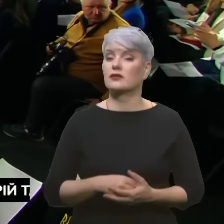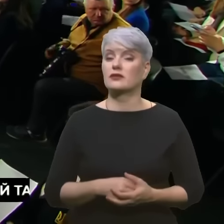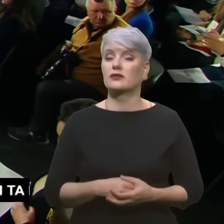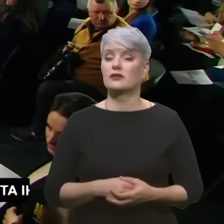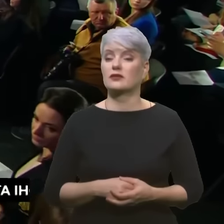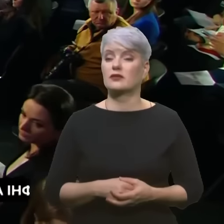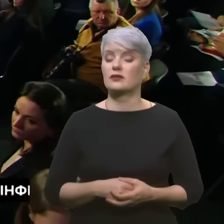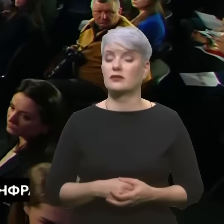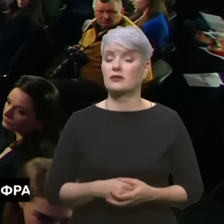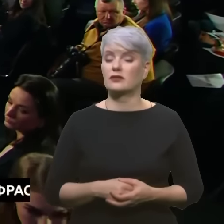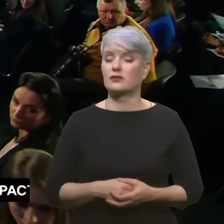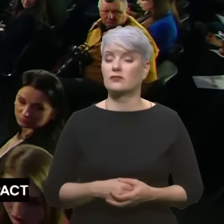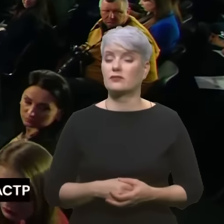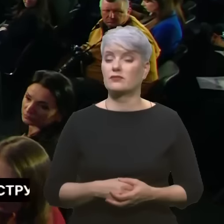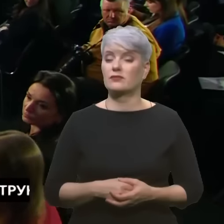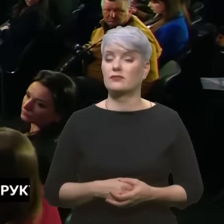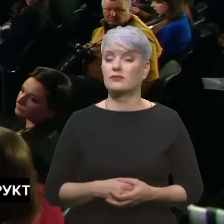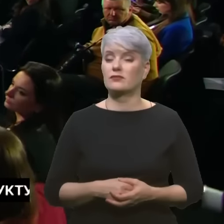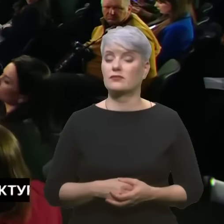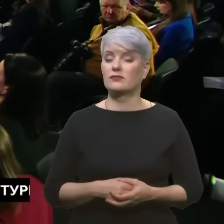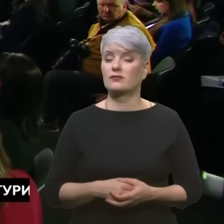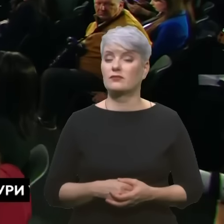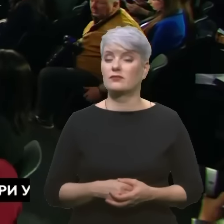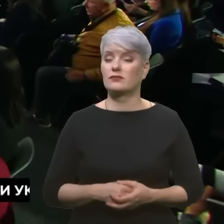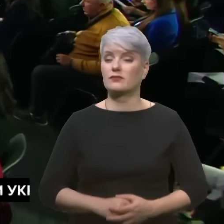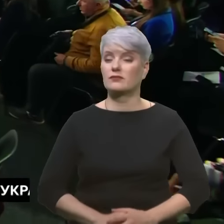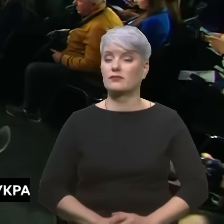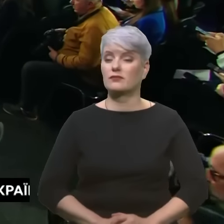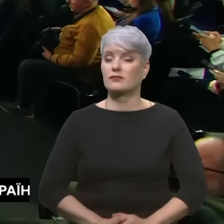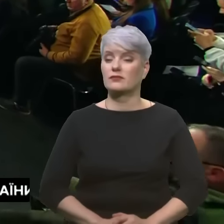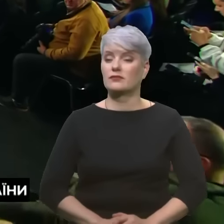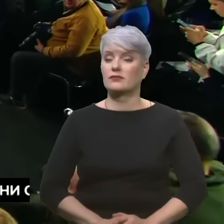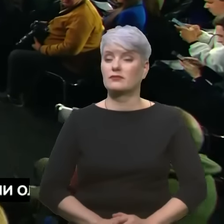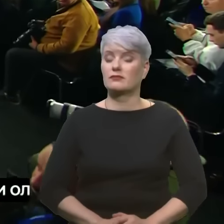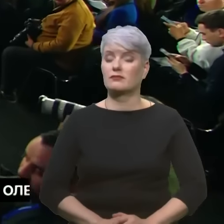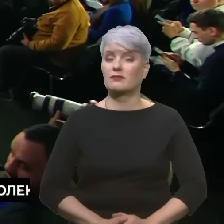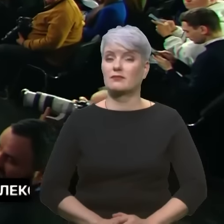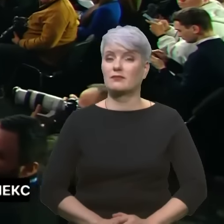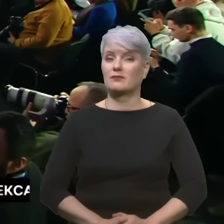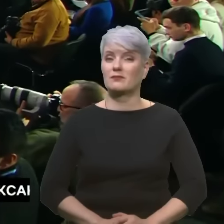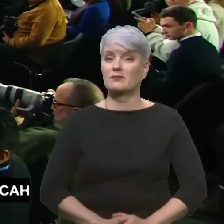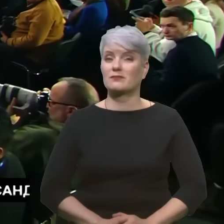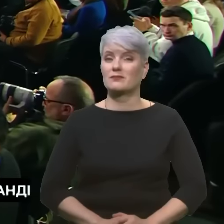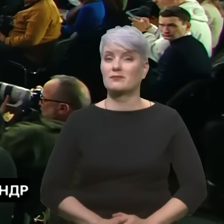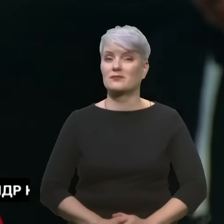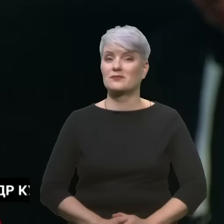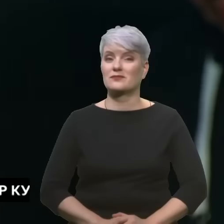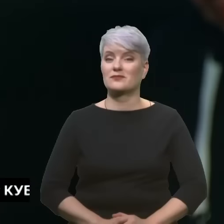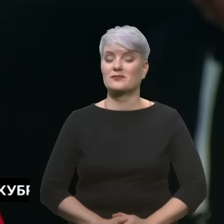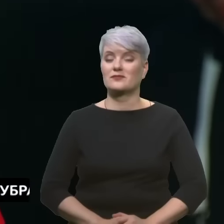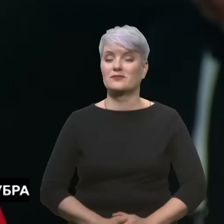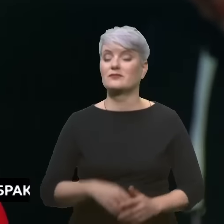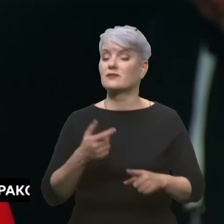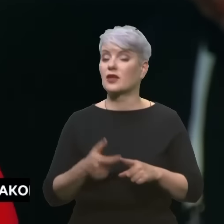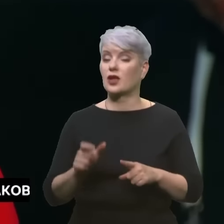Uh, Thank you, Jessica Parker, BBC News.